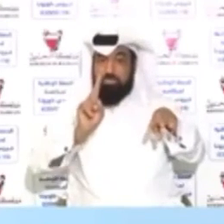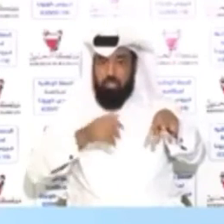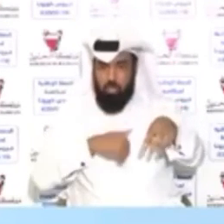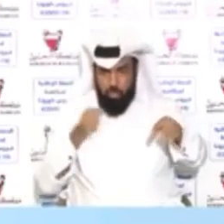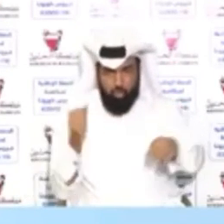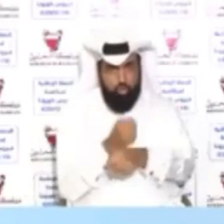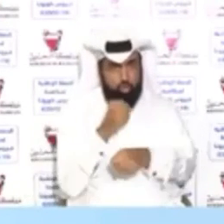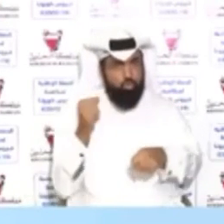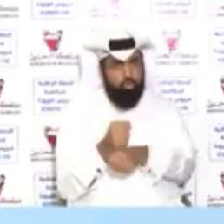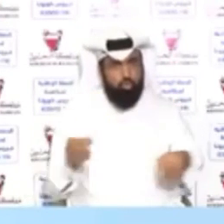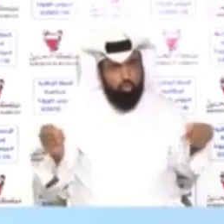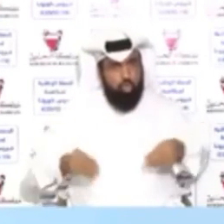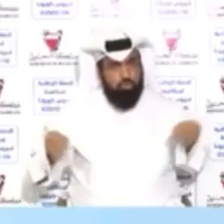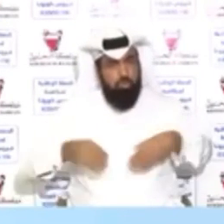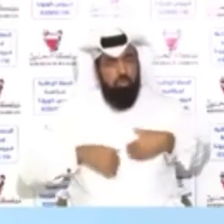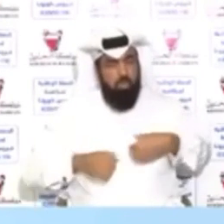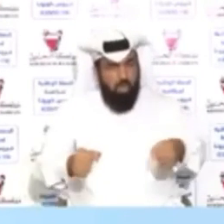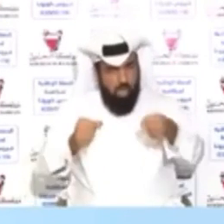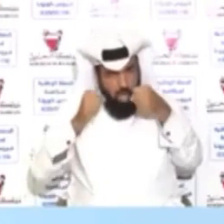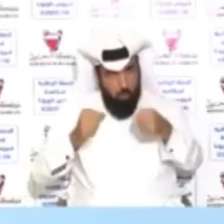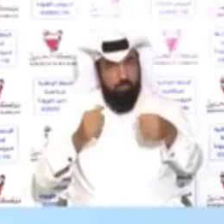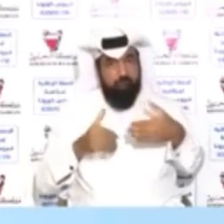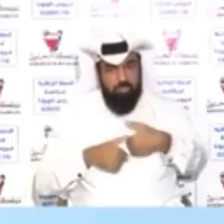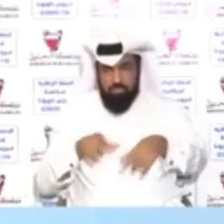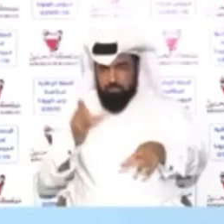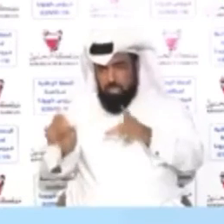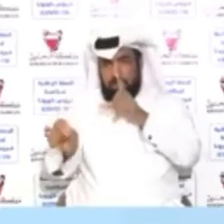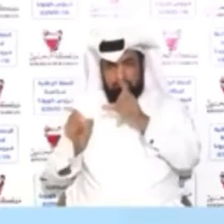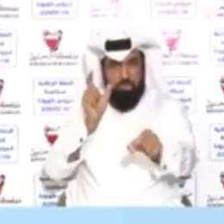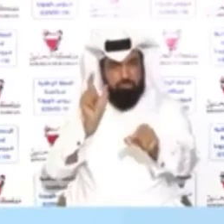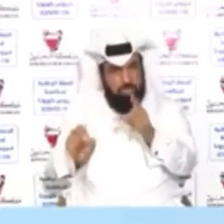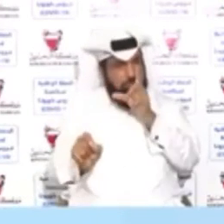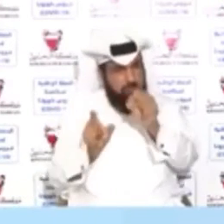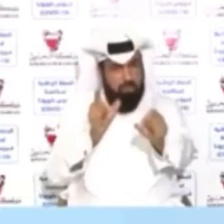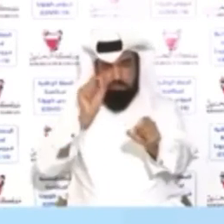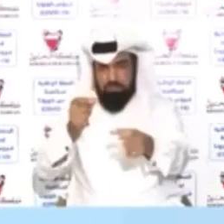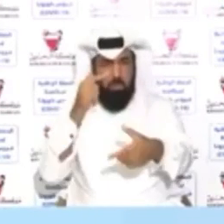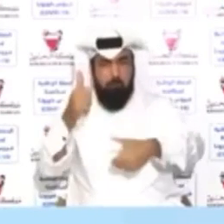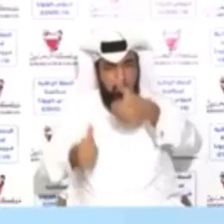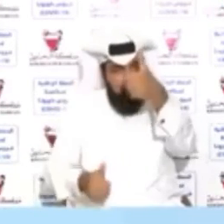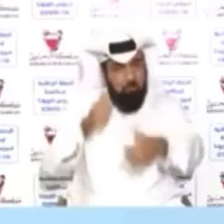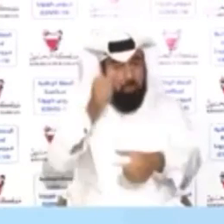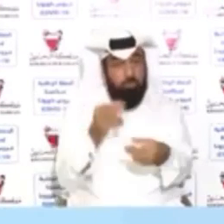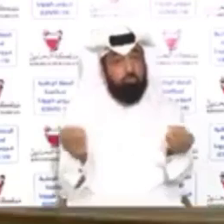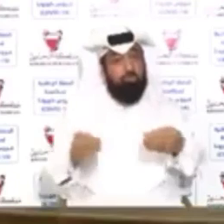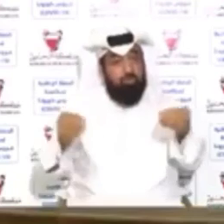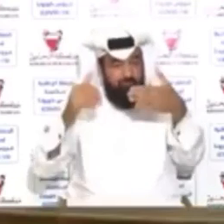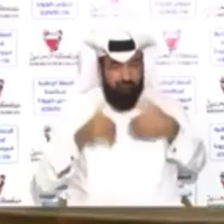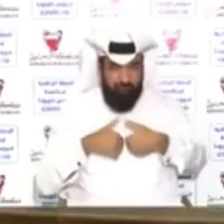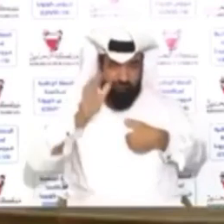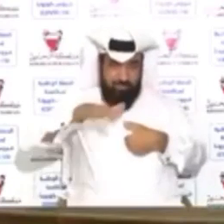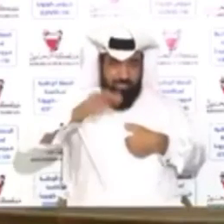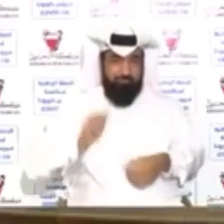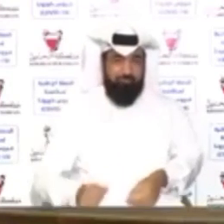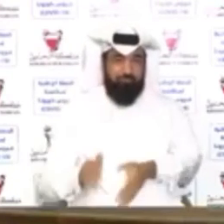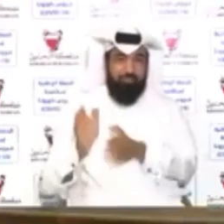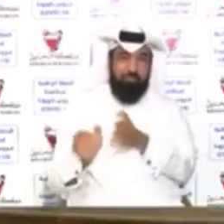المرض، وبالعكس رصد أكثر، وما زلنا إحنا يعني في تسطيح المنحنى من دون أن زيادات. فهذه يعني بس